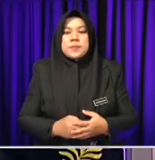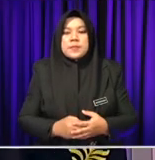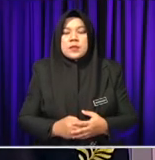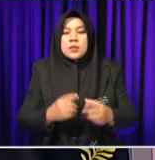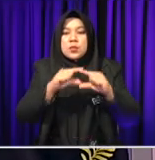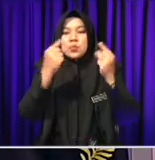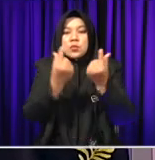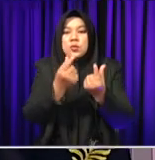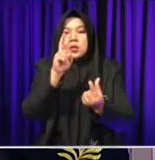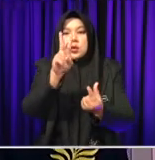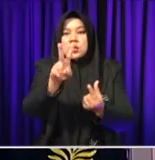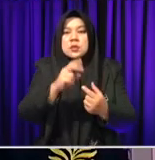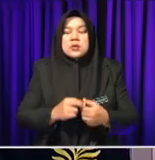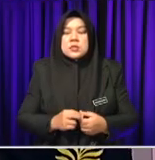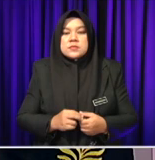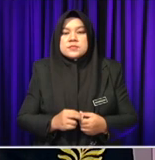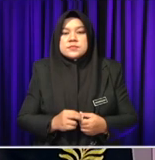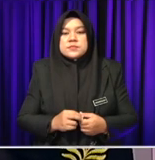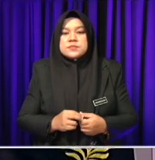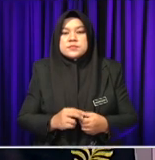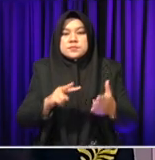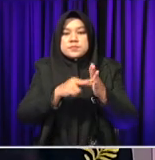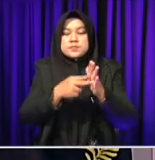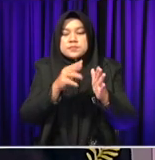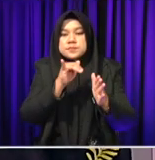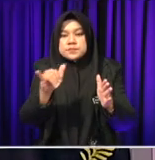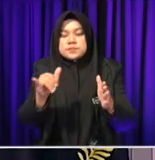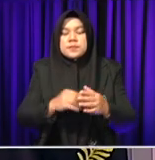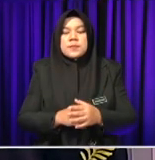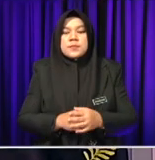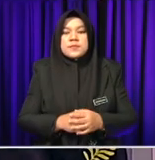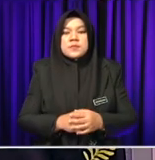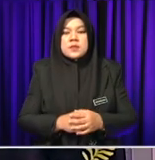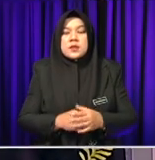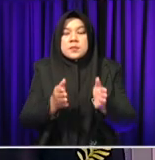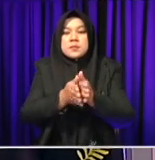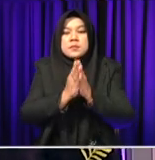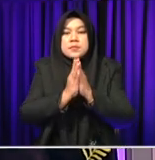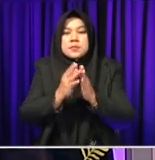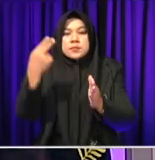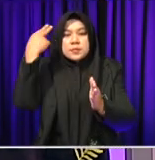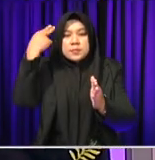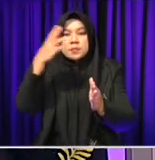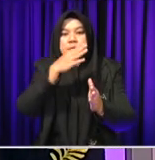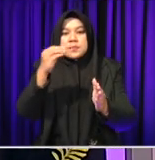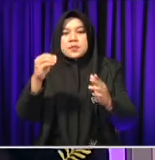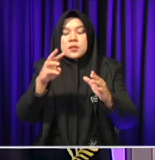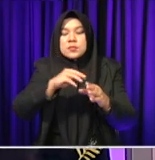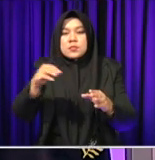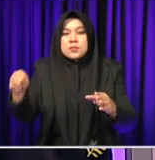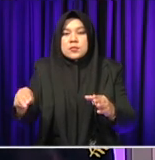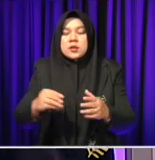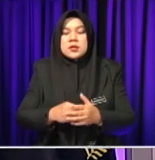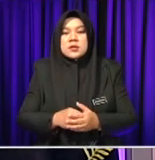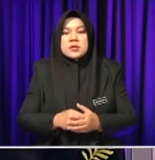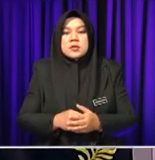siapa golongan yang kedua kita lihat dulu pada maksud dan contohnya nanti Ustazah Nak minta Hakim anak-anak murid Ustazah dalam skrin anak-murid